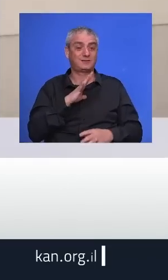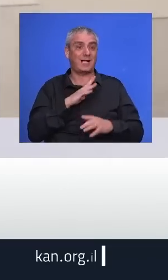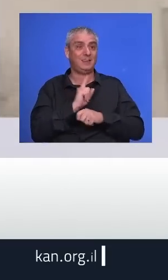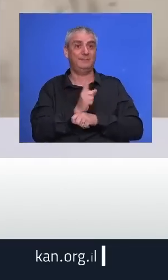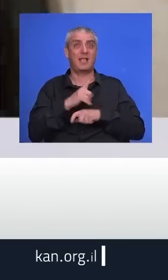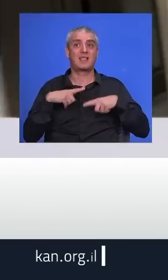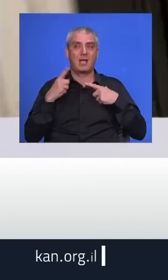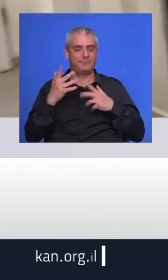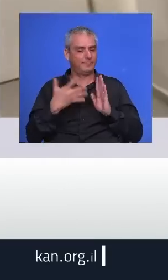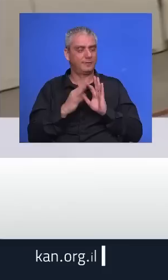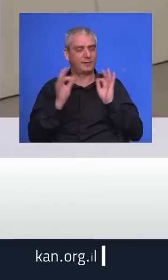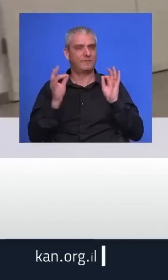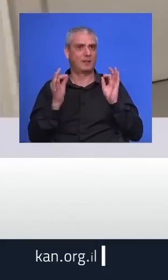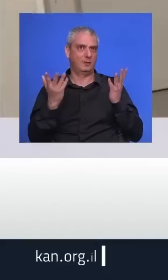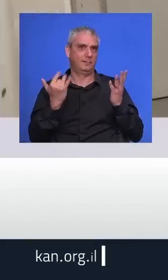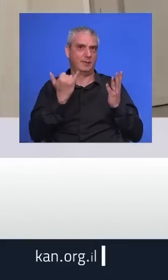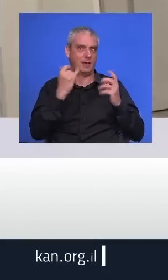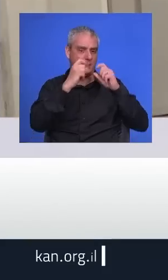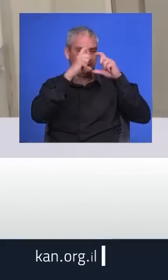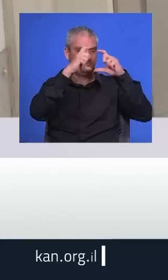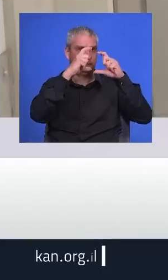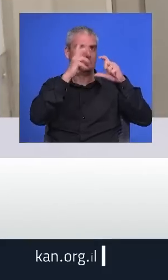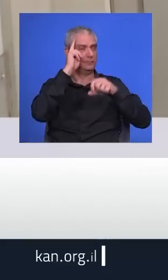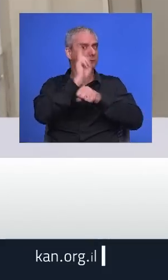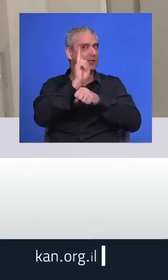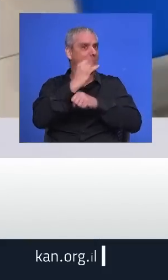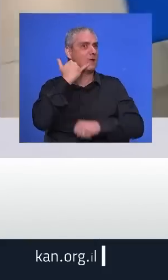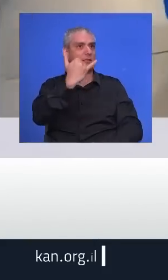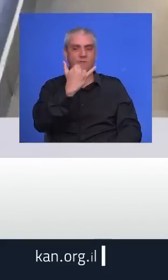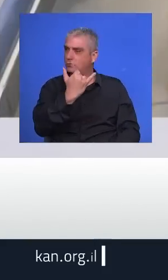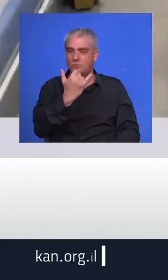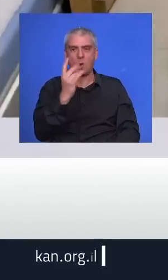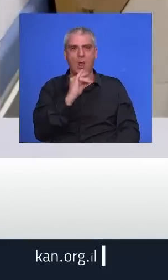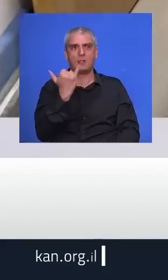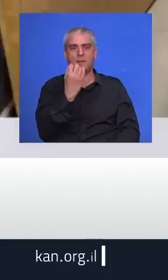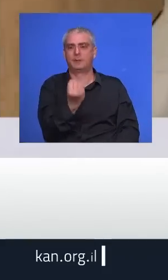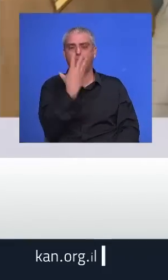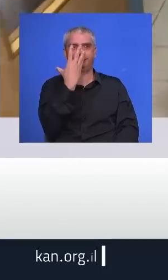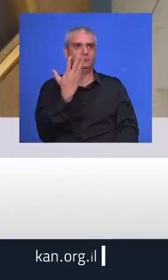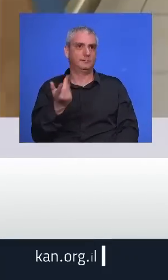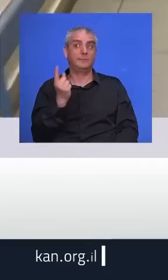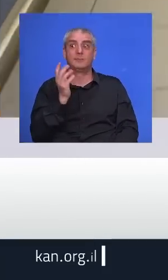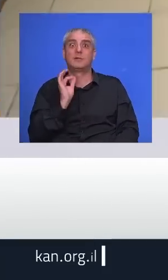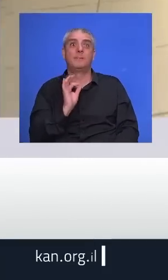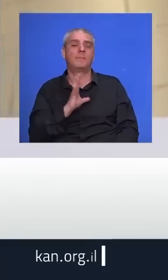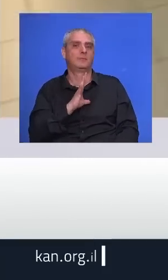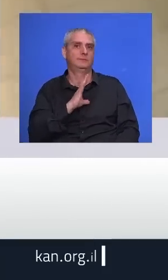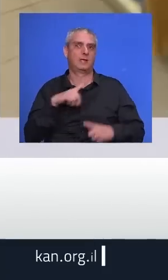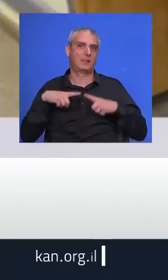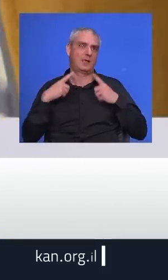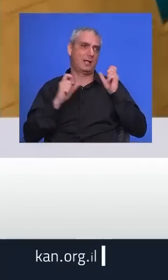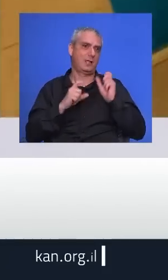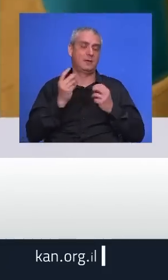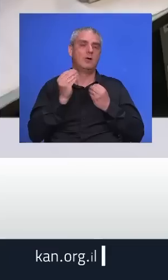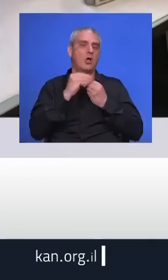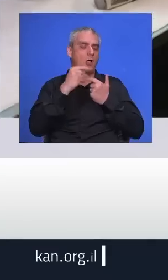לחיים, נפתח איזשהו חלון בדרך כלל. על התראה טלפונית לא תמיד נפתח החלון הזה, כך שזה באמת מסכן חיי אדם. יש עוד